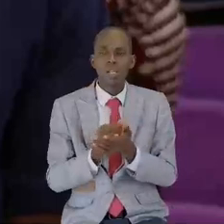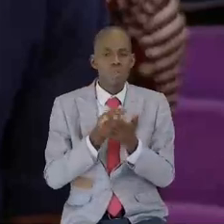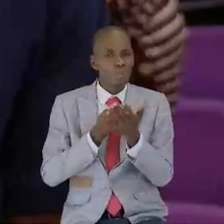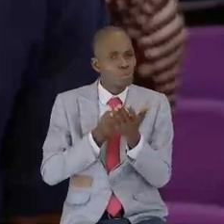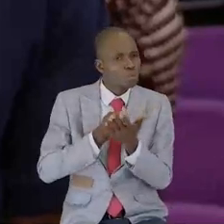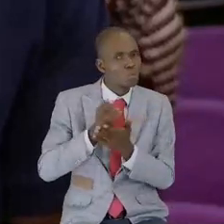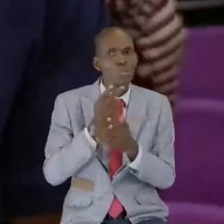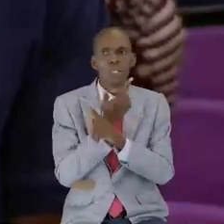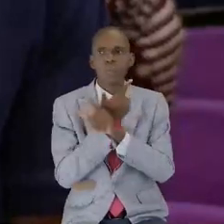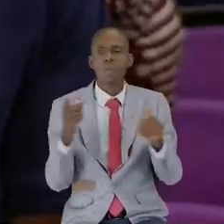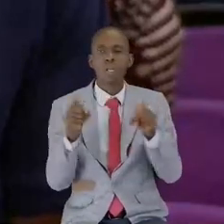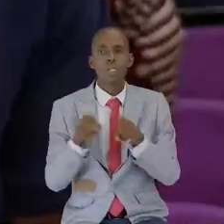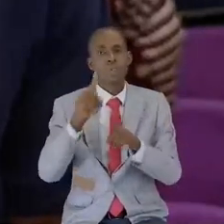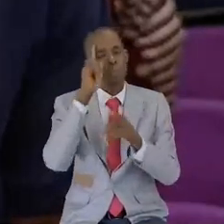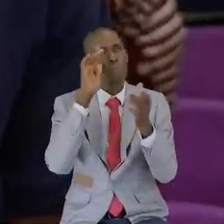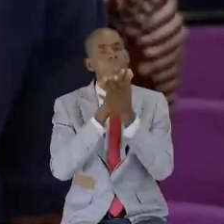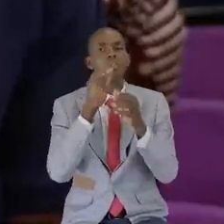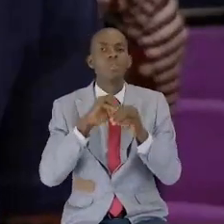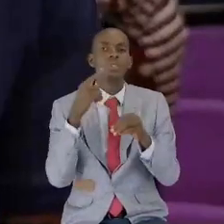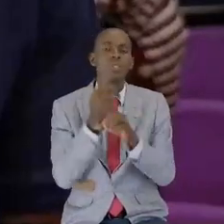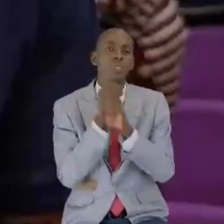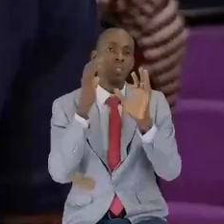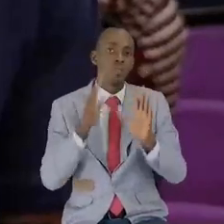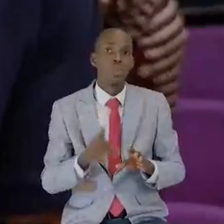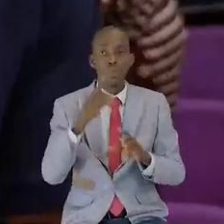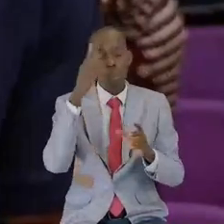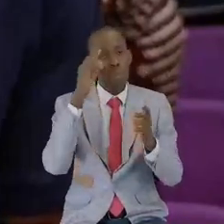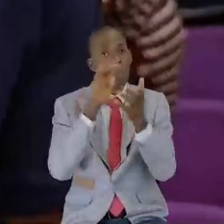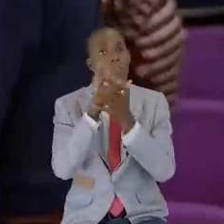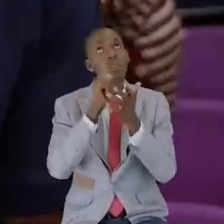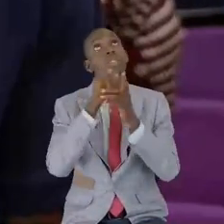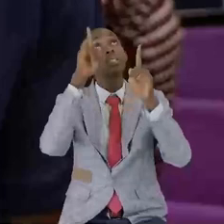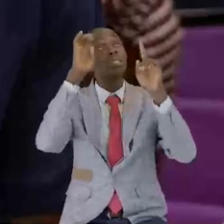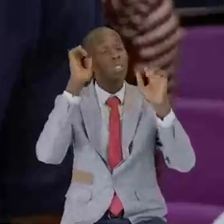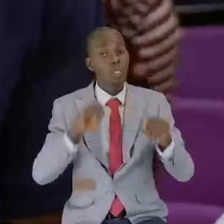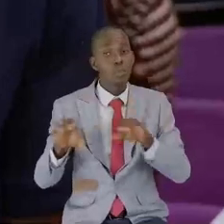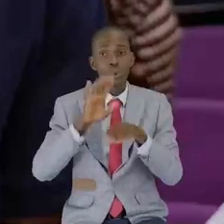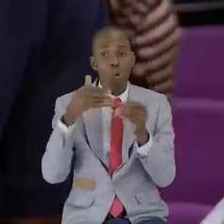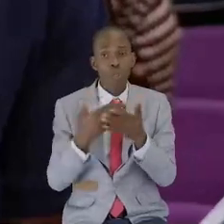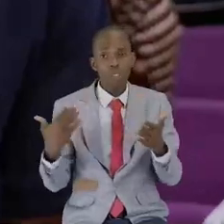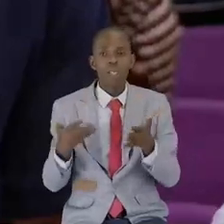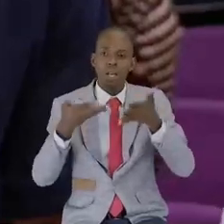crois au Sauveur, tu crois qu'il peut tout faire, il peut le faire.